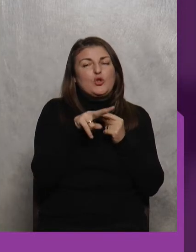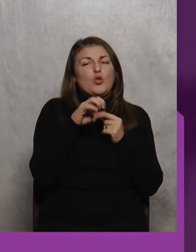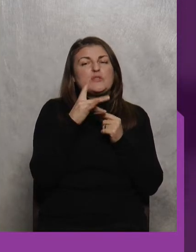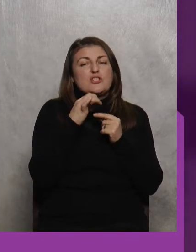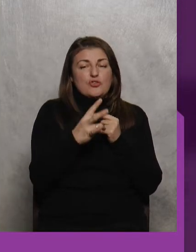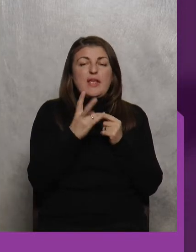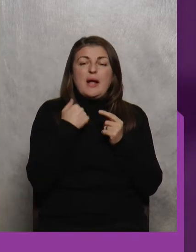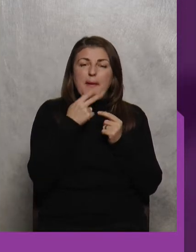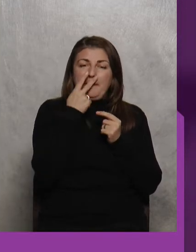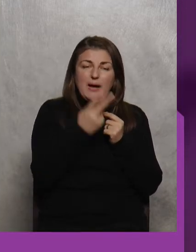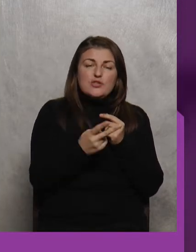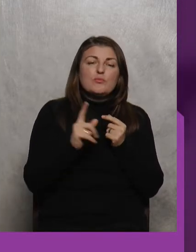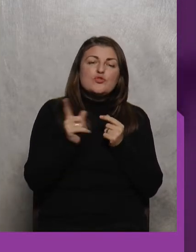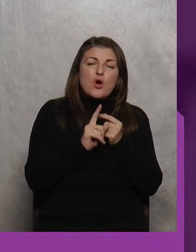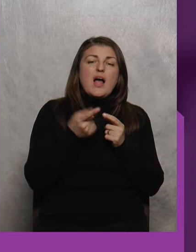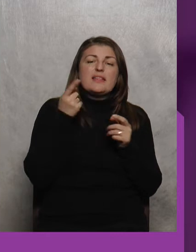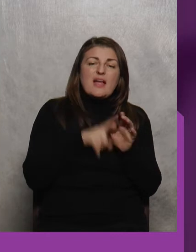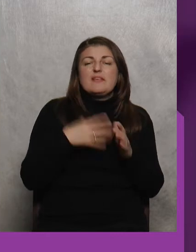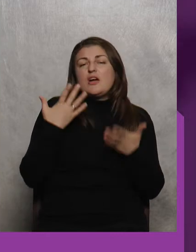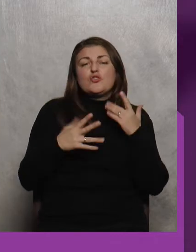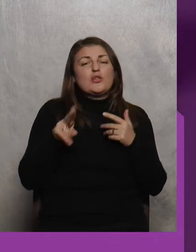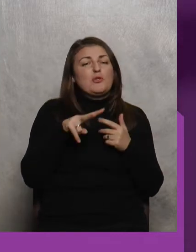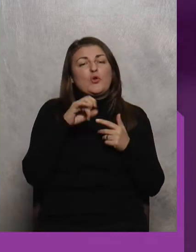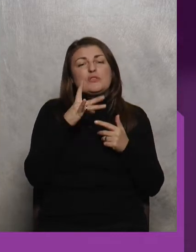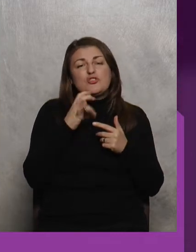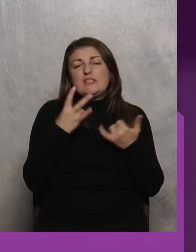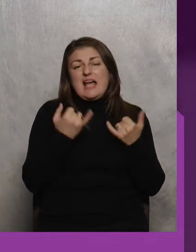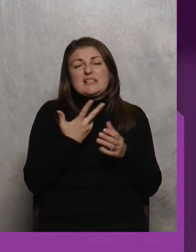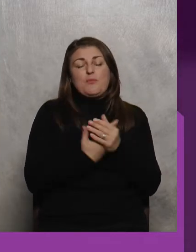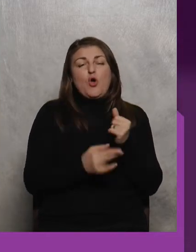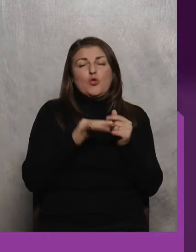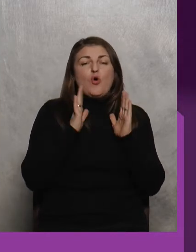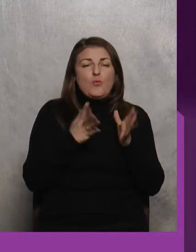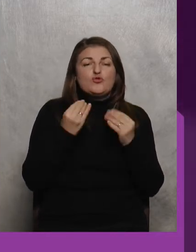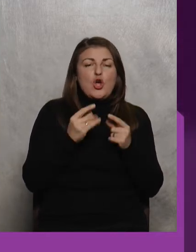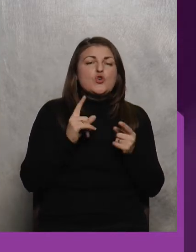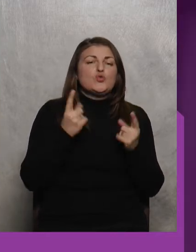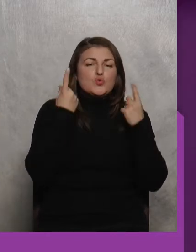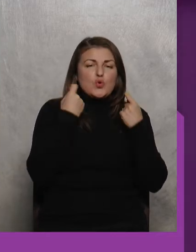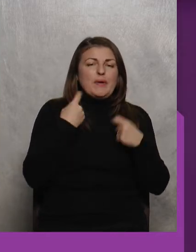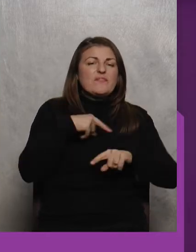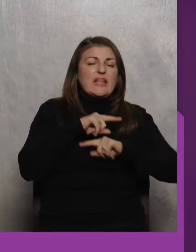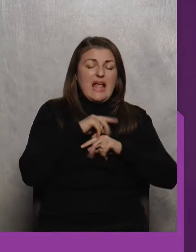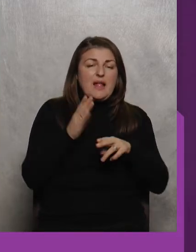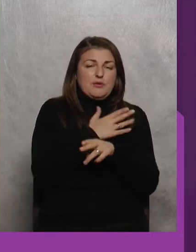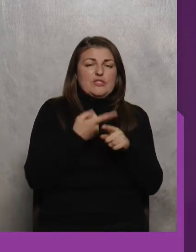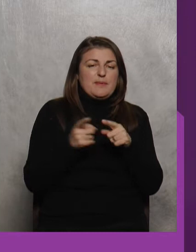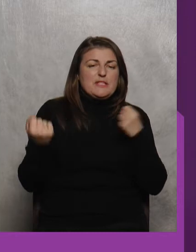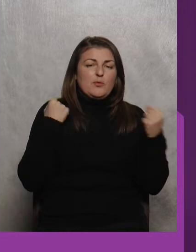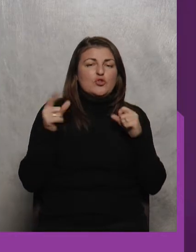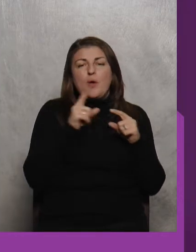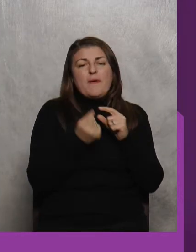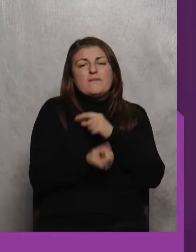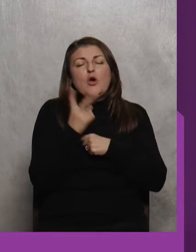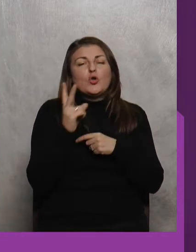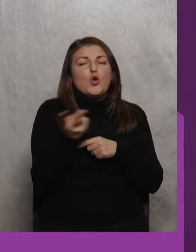ми бачимо, що навіть якщо Дмитро Луцишин зараз програє, то буде ще суперфінал між цими спортсменами, щоб